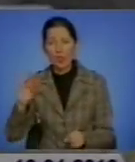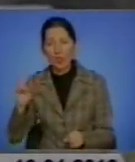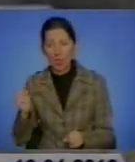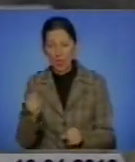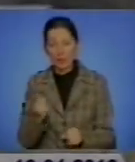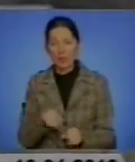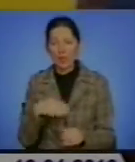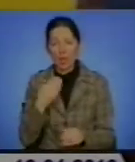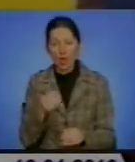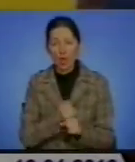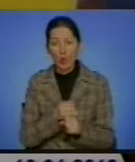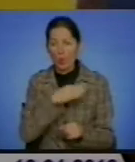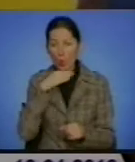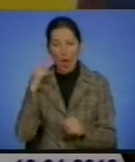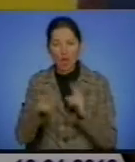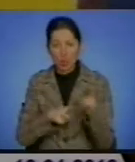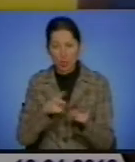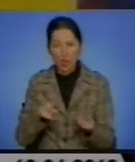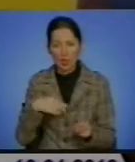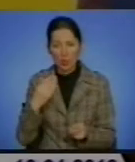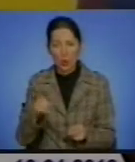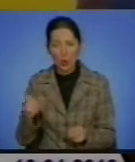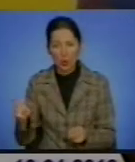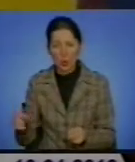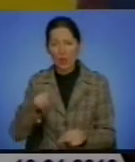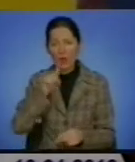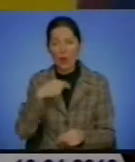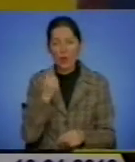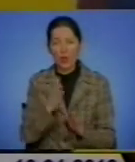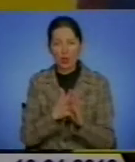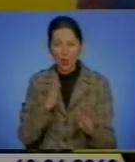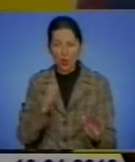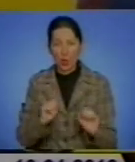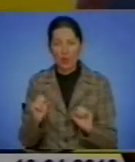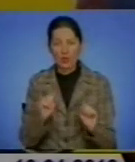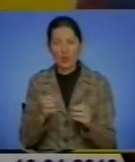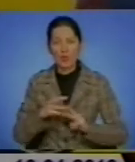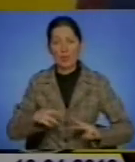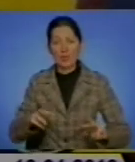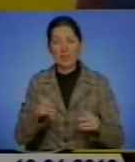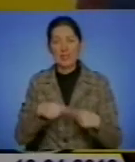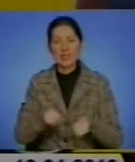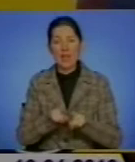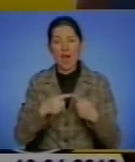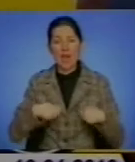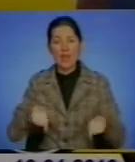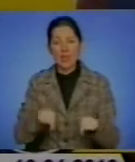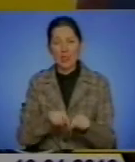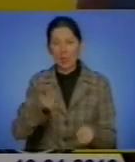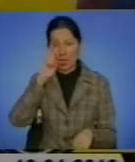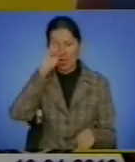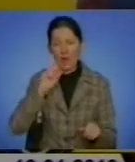українців. Вимагаю в першу чергу від керівників міністерств, відомств, державних